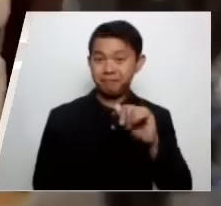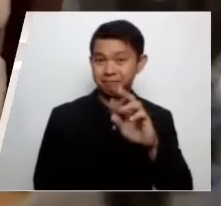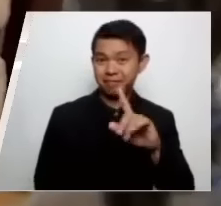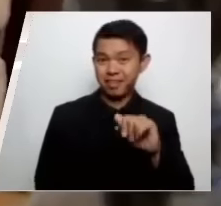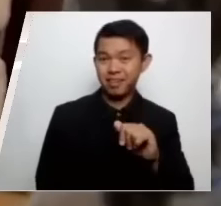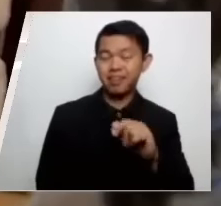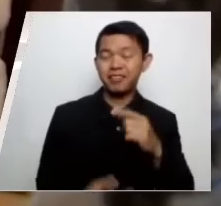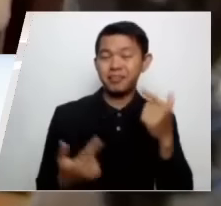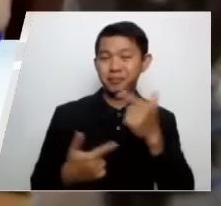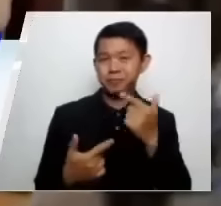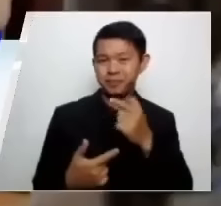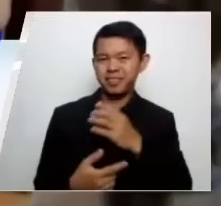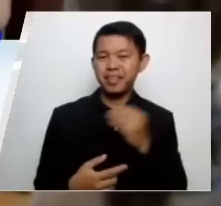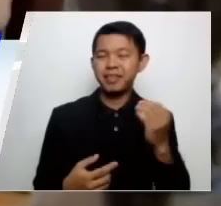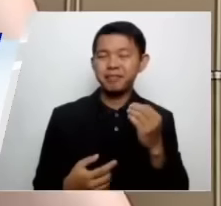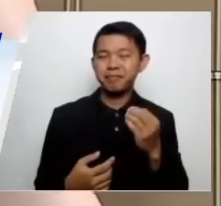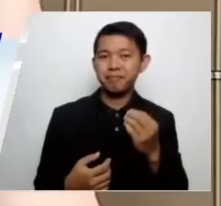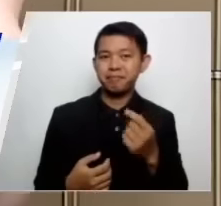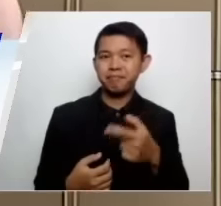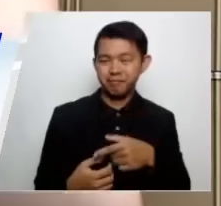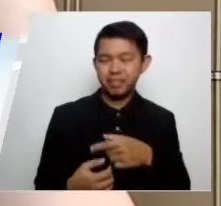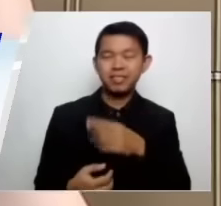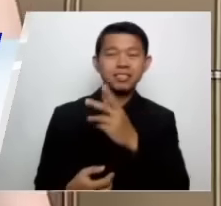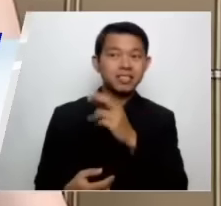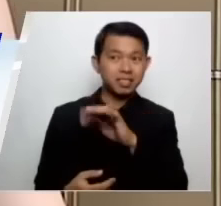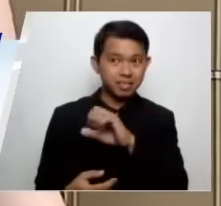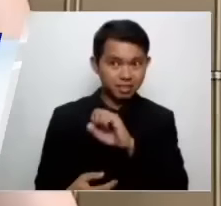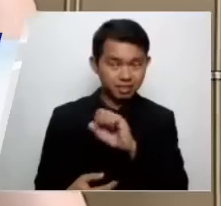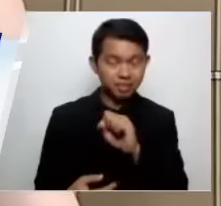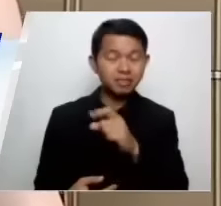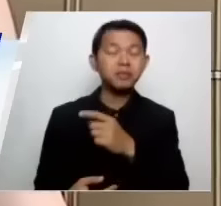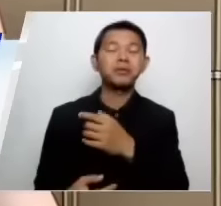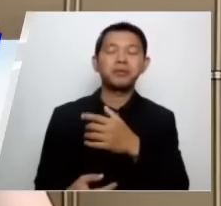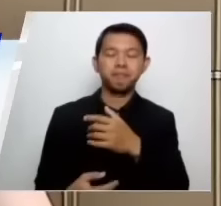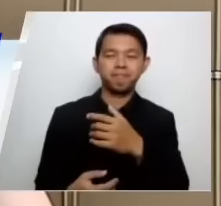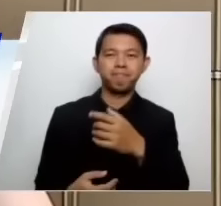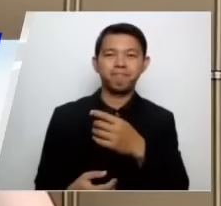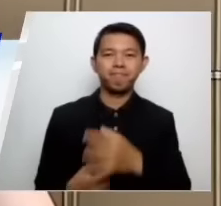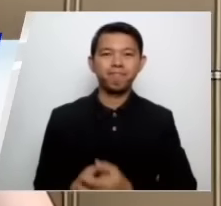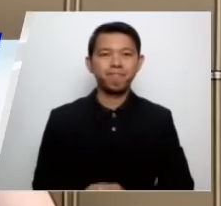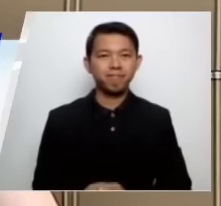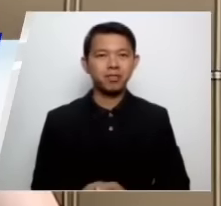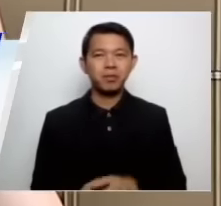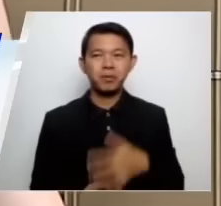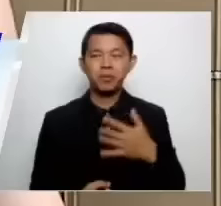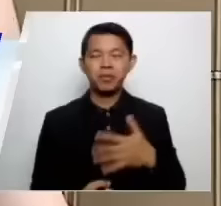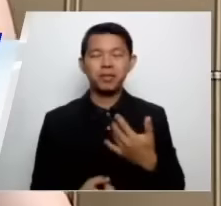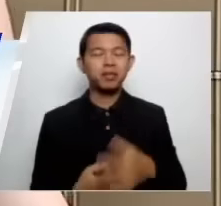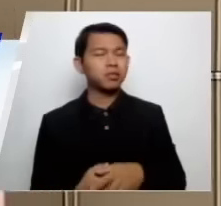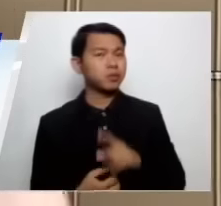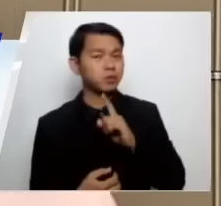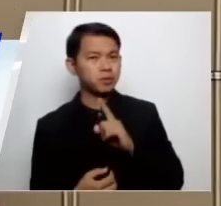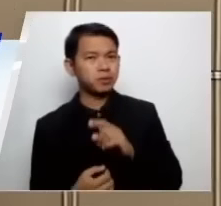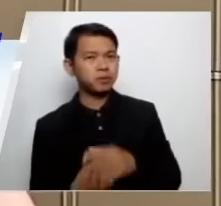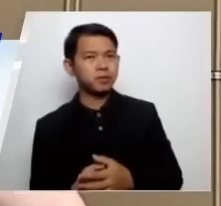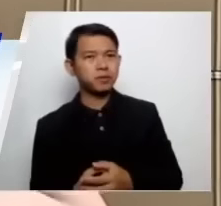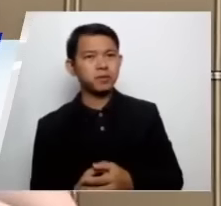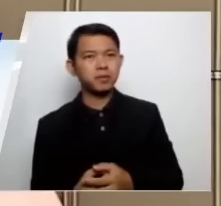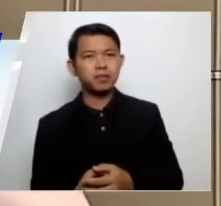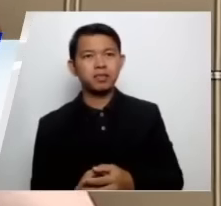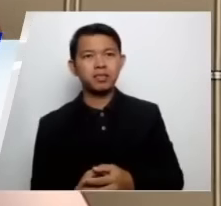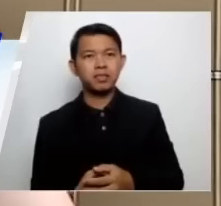naisip pa rin siya ni Chris. Pero parang, oh my gosh, parang it's so far out there na hindi naman ako yung, okay, sige po,